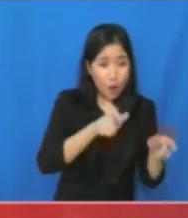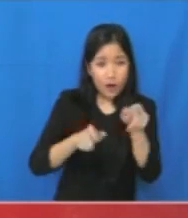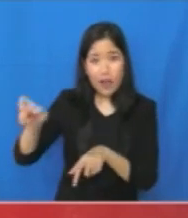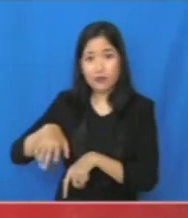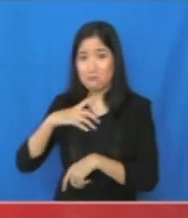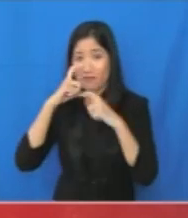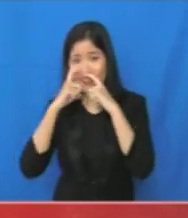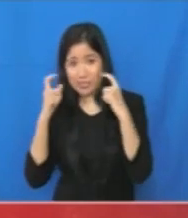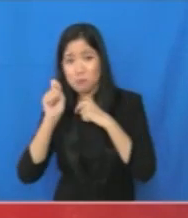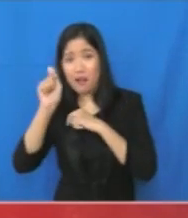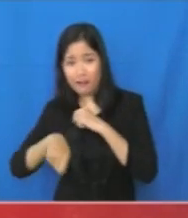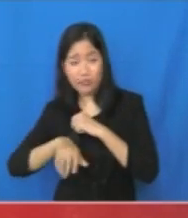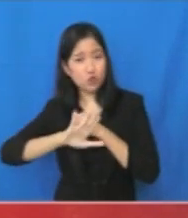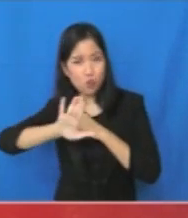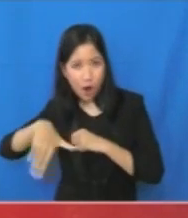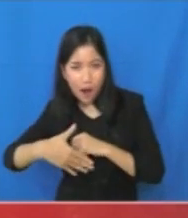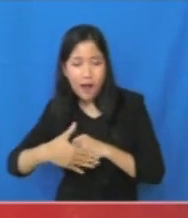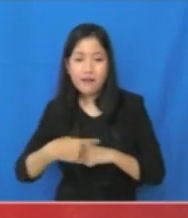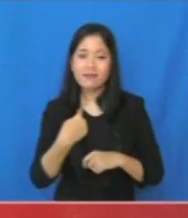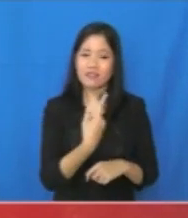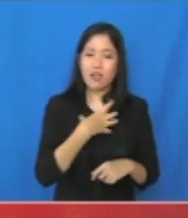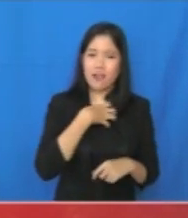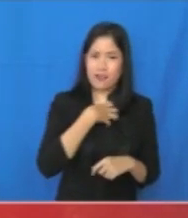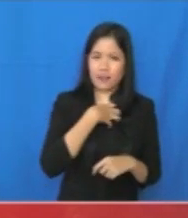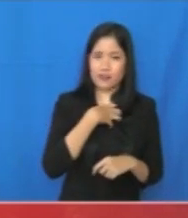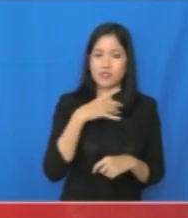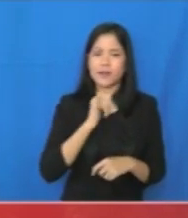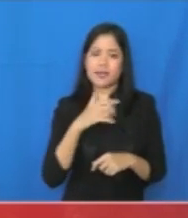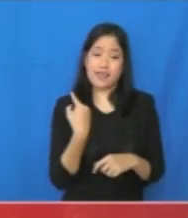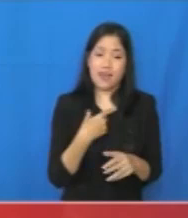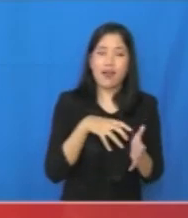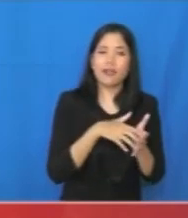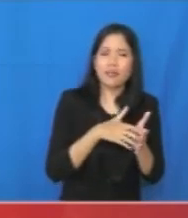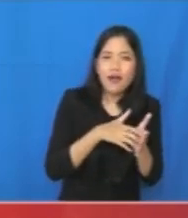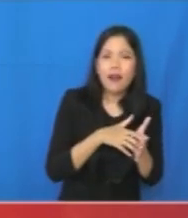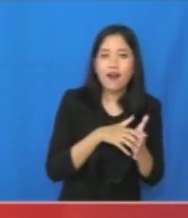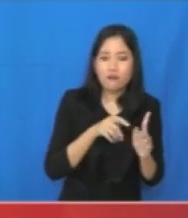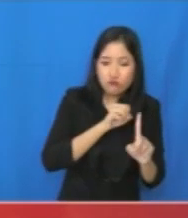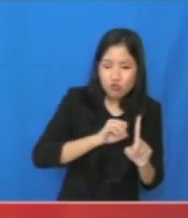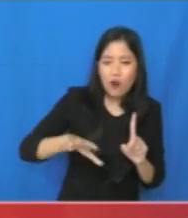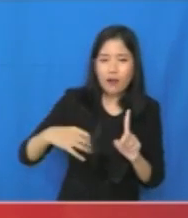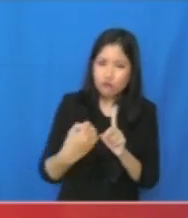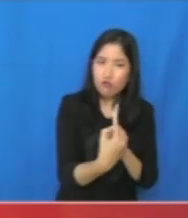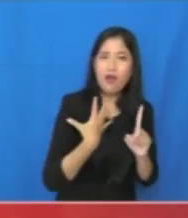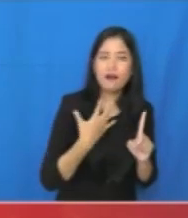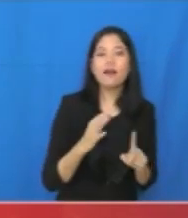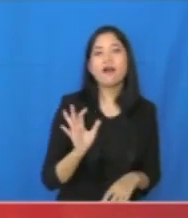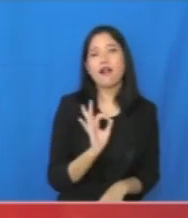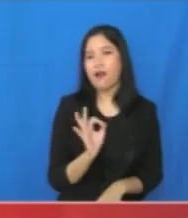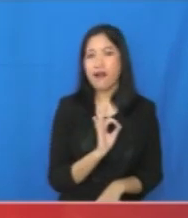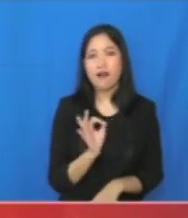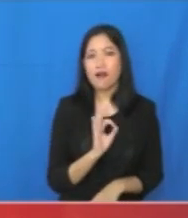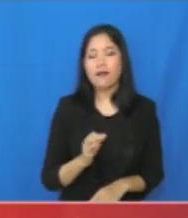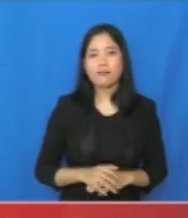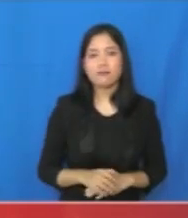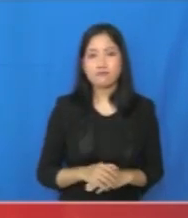kita yakini kita akan menjadi tidak rentan terhadap penularan Taufik 19